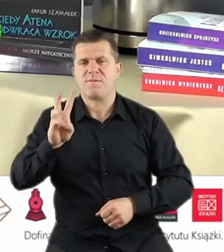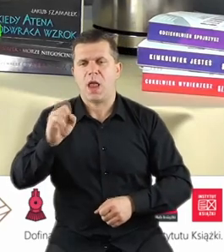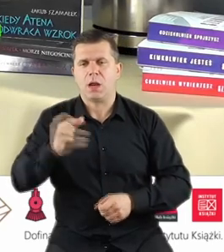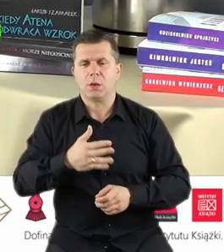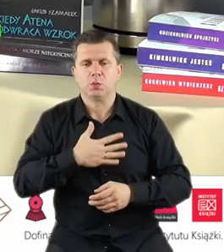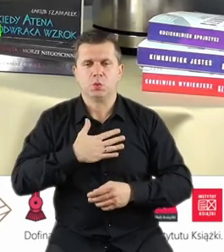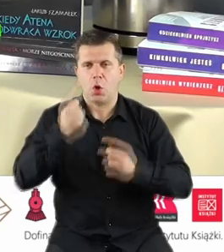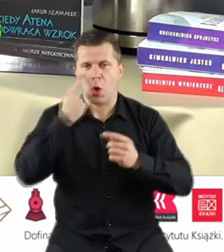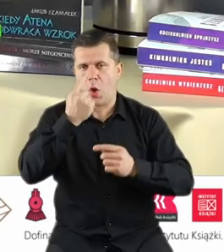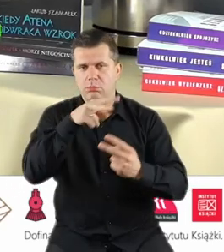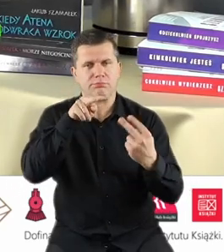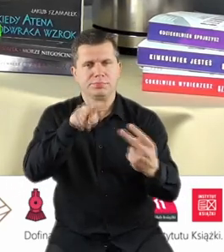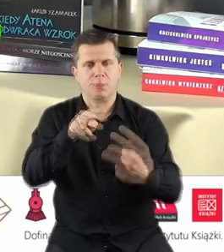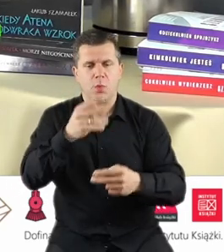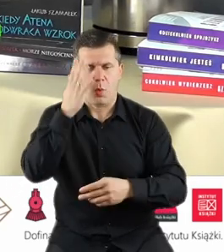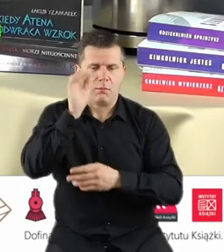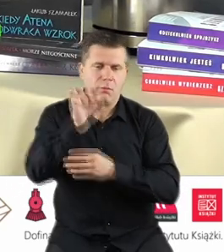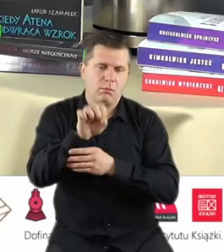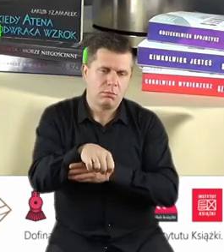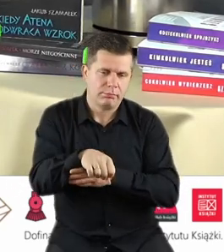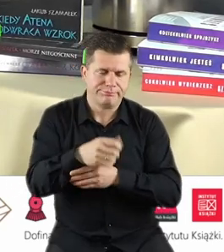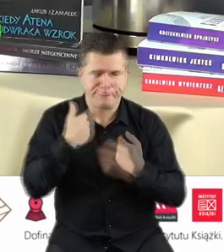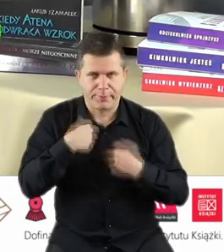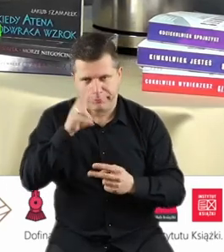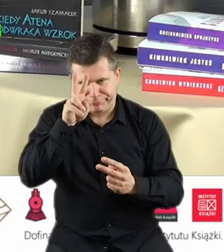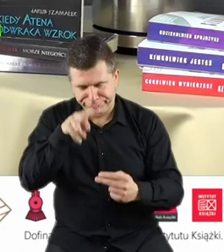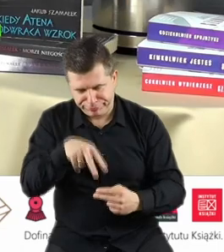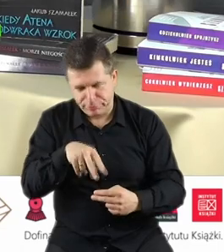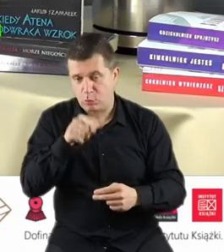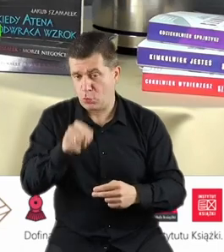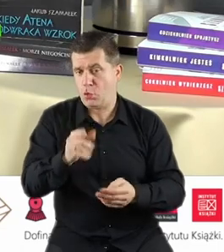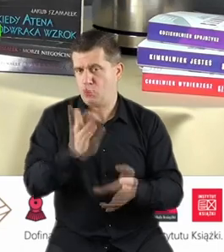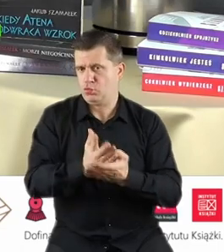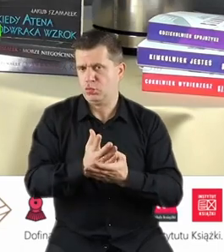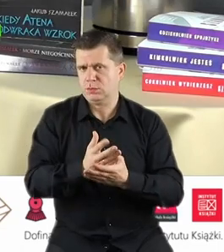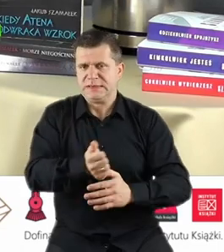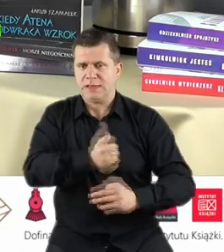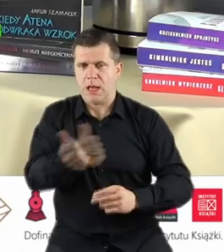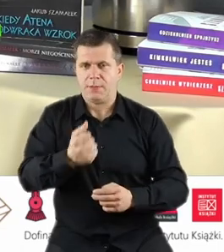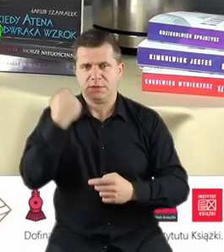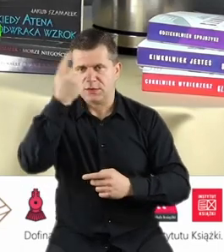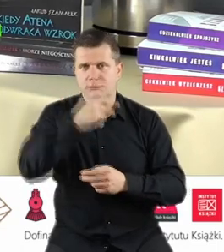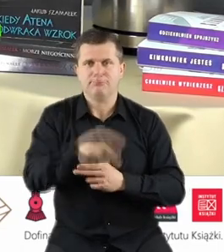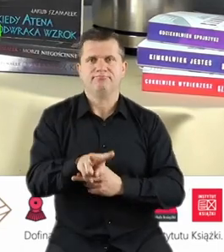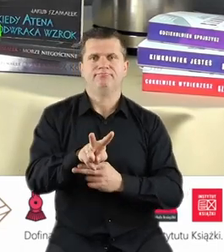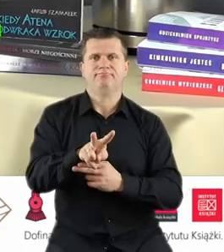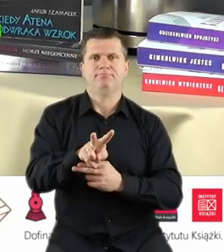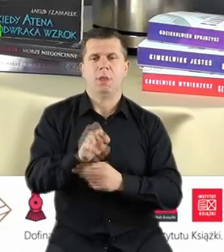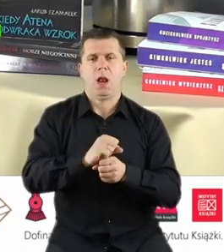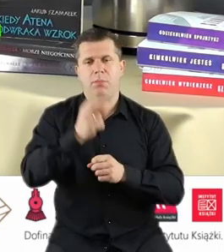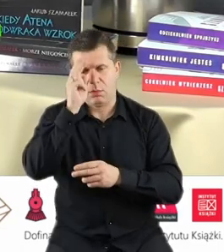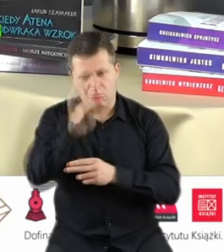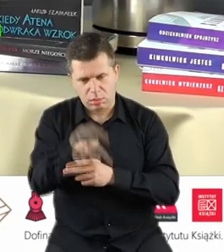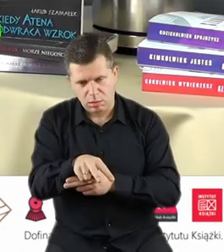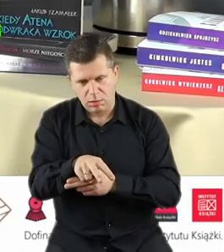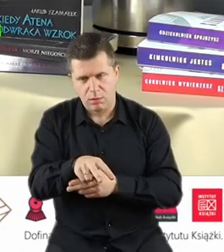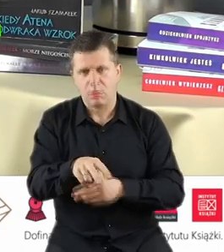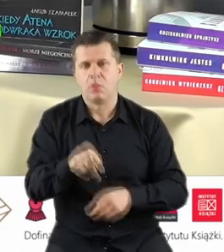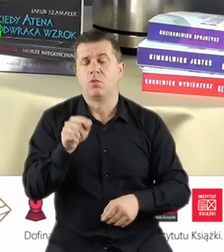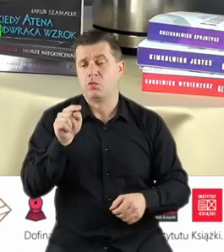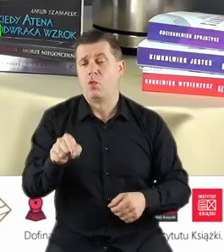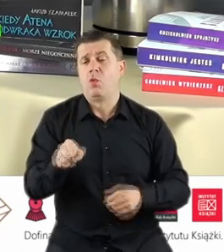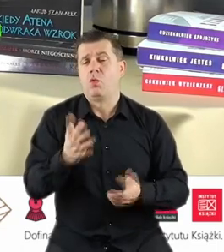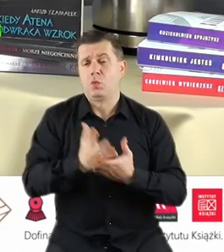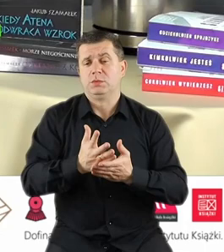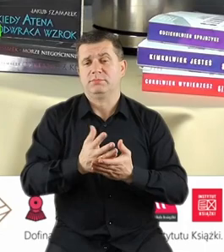kontaktu wzrokowego, opuszczają głowę. Więc na przykład to już, czyli samo to, czy na zdjęciu profilowym widać te dziurki od nosa, czy nie, to